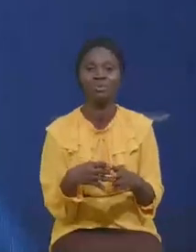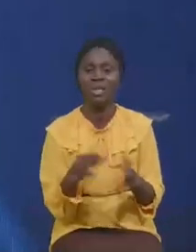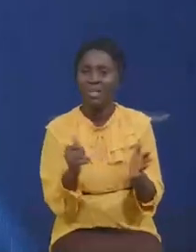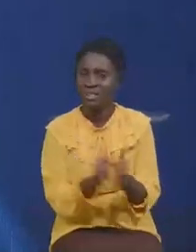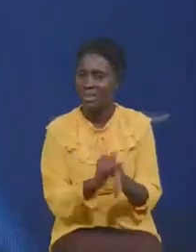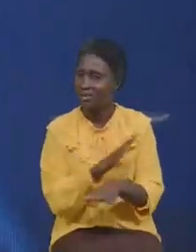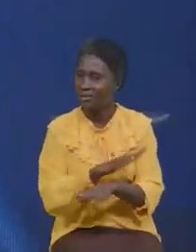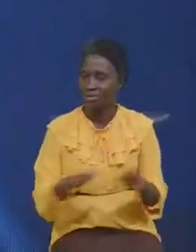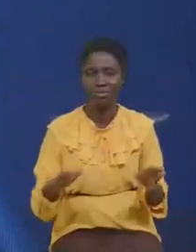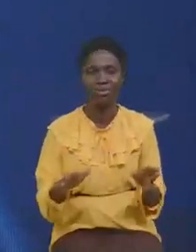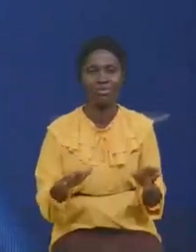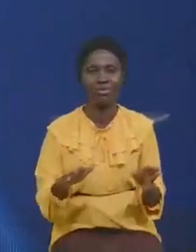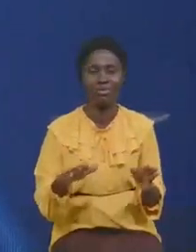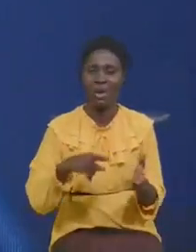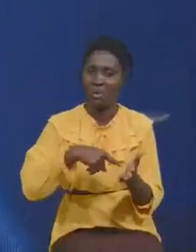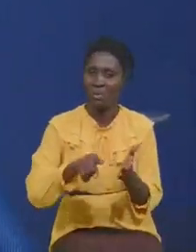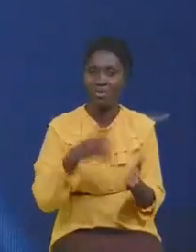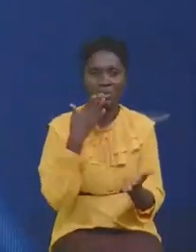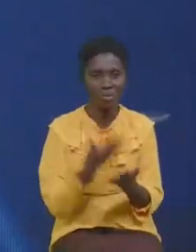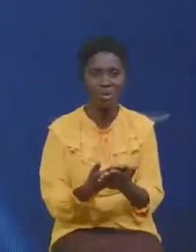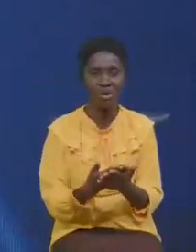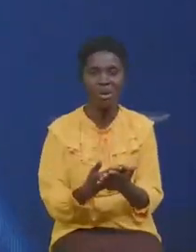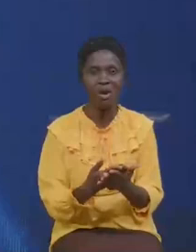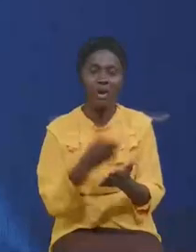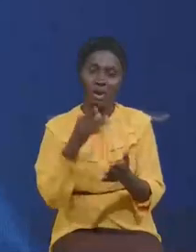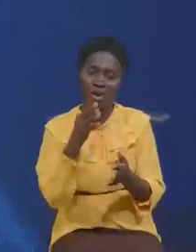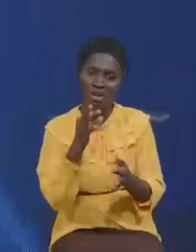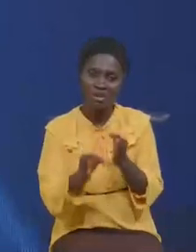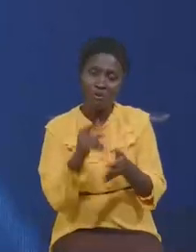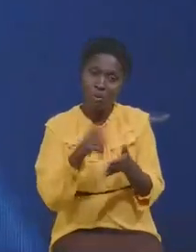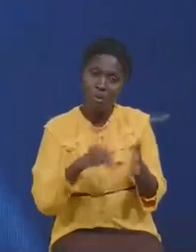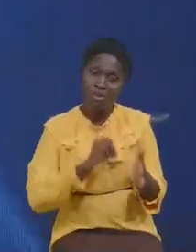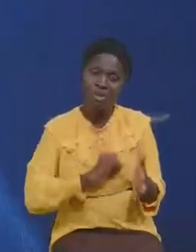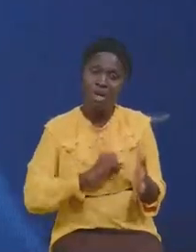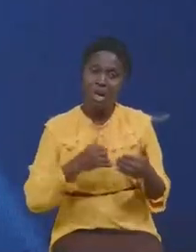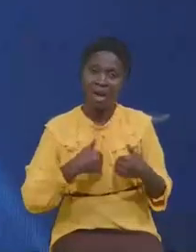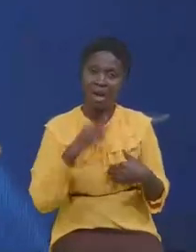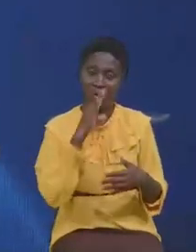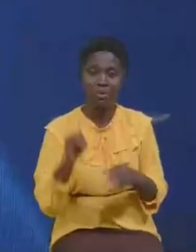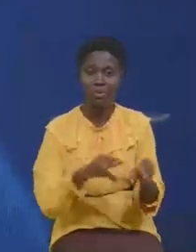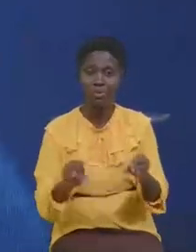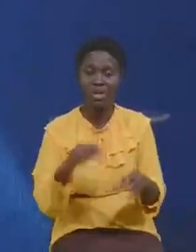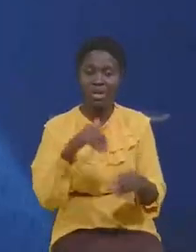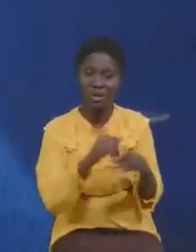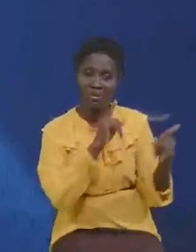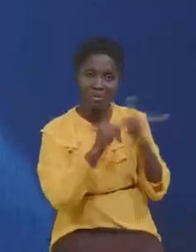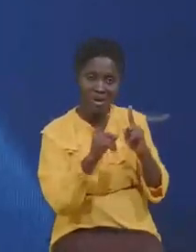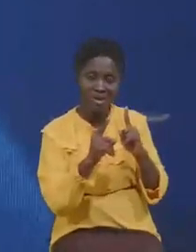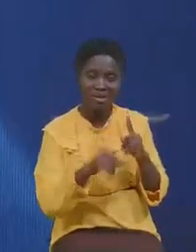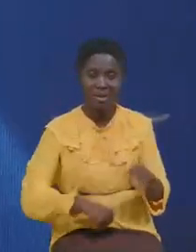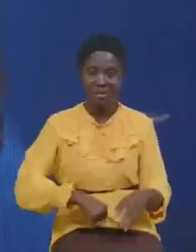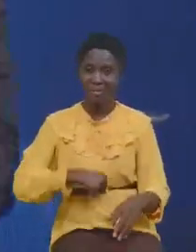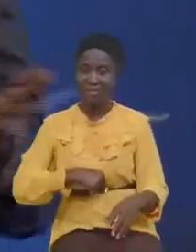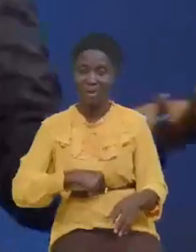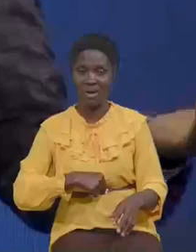C'est ce que je faisais. La malice, la ruse, la dissimulation,